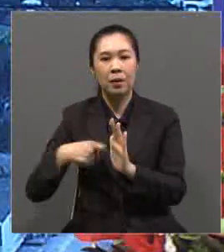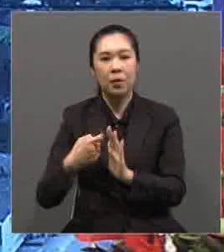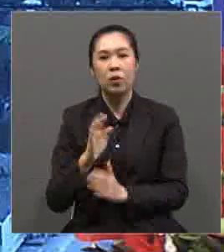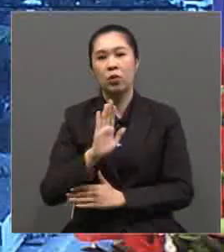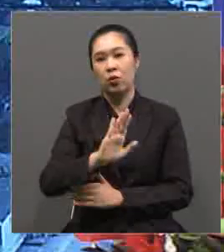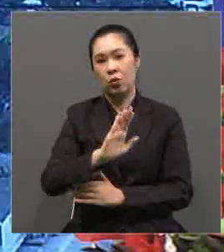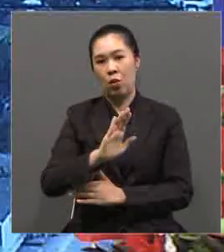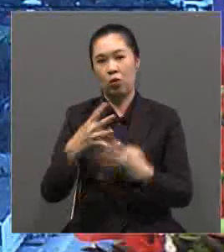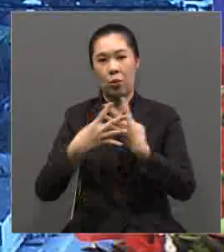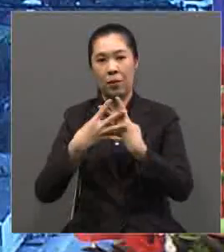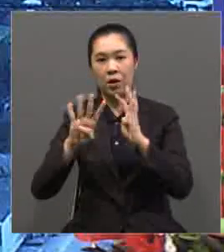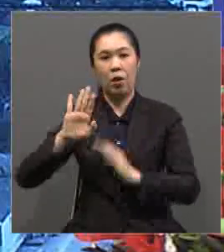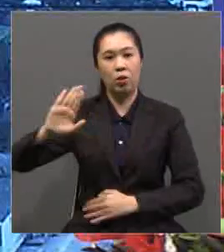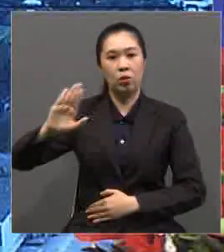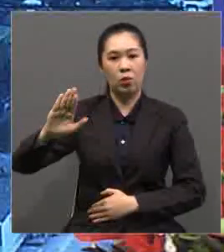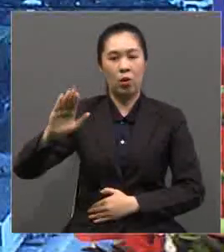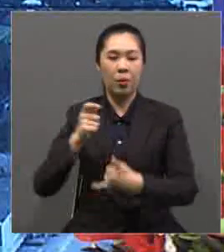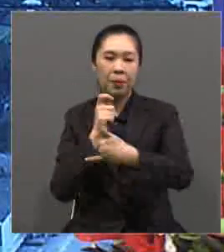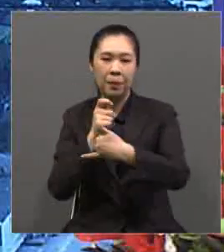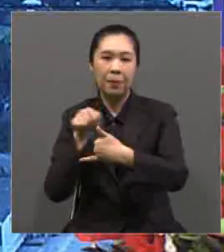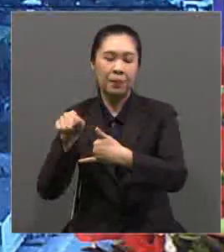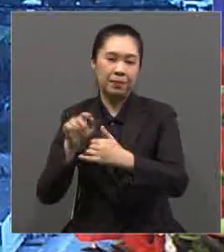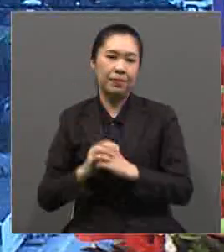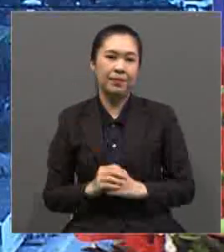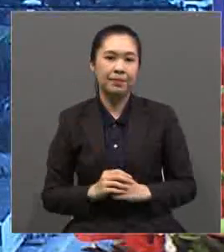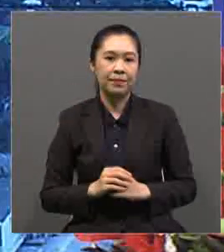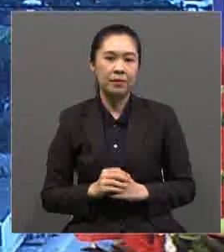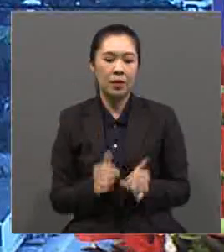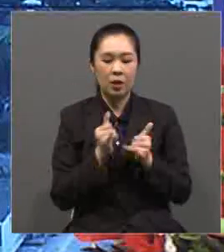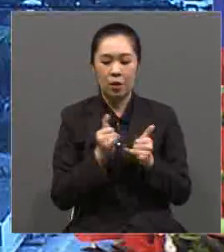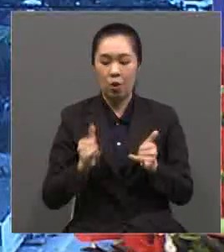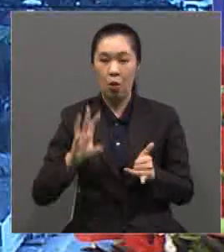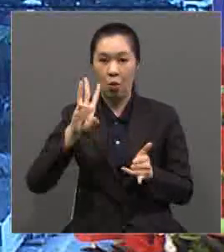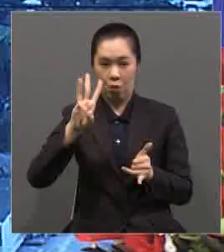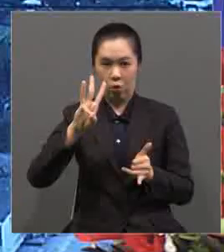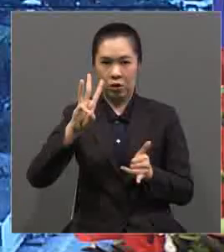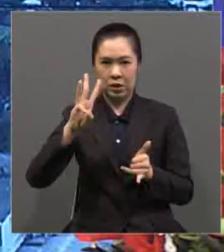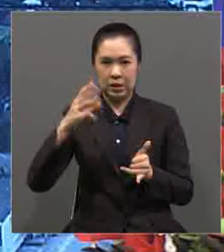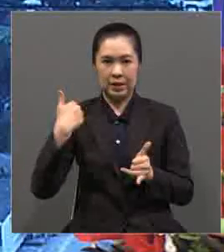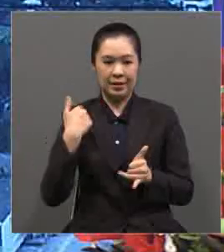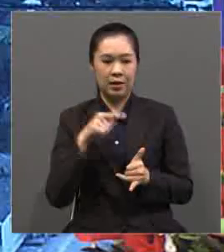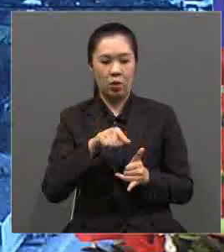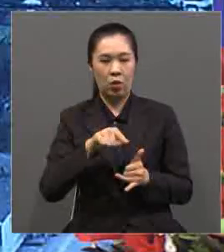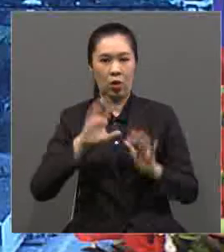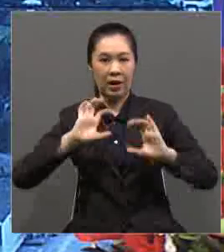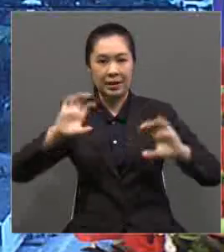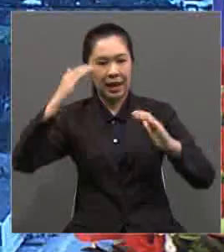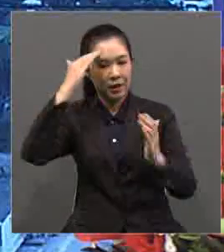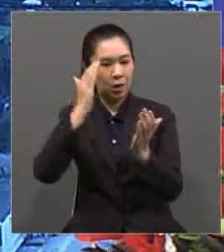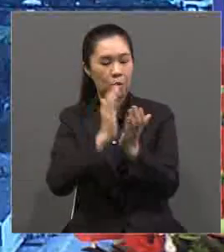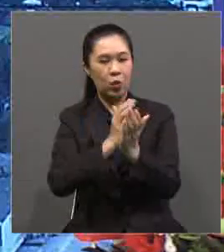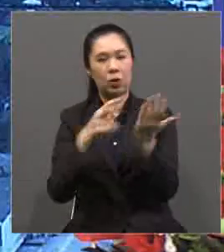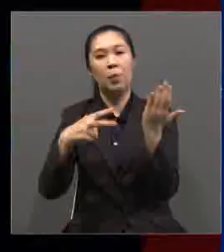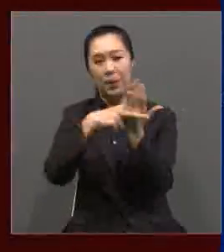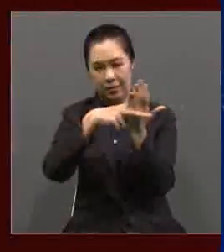ร้องขอคัดค้านประกันตัวของพนักงานสอบสวนนะคะขณะเดียวกันทั้ง6นายก็ถูกสั่งให้ออกจากราชการเอาไว้ก่อน